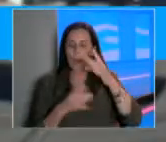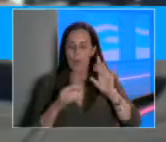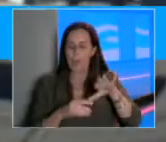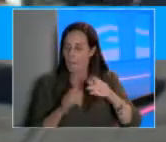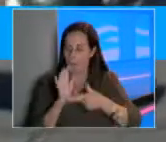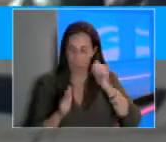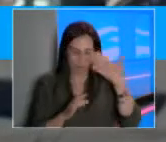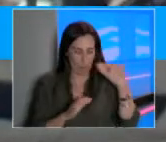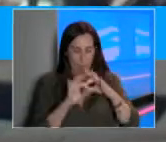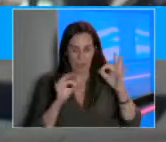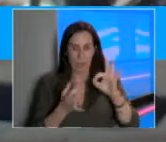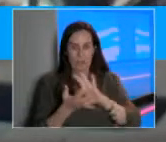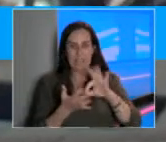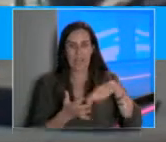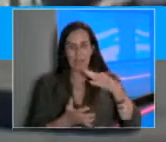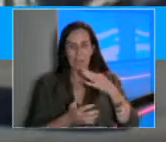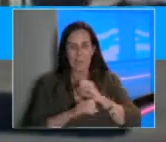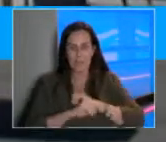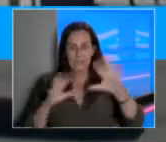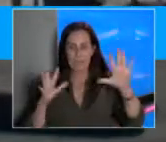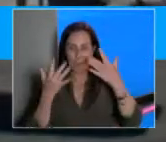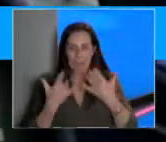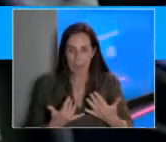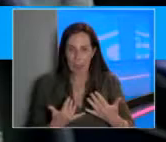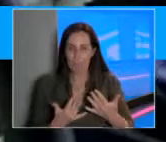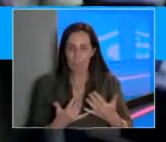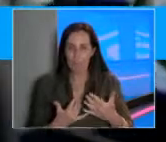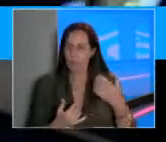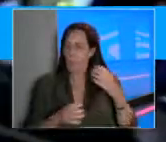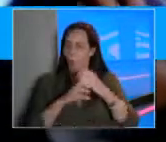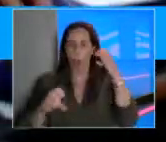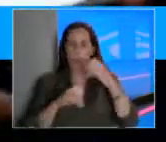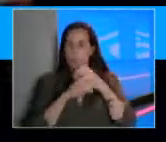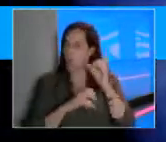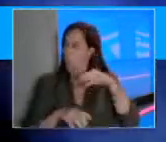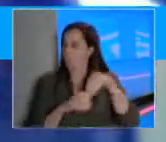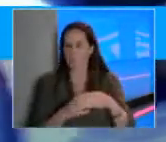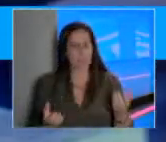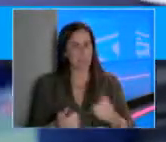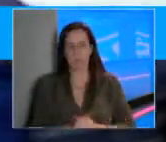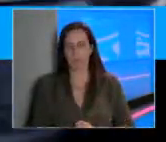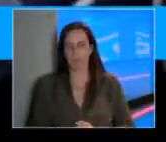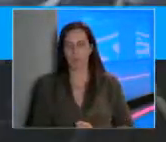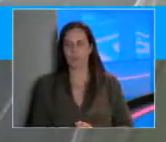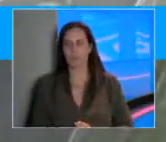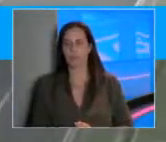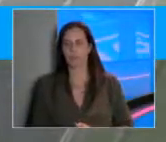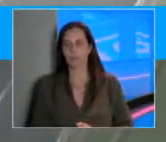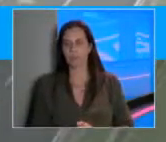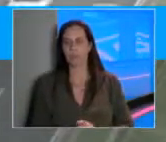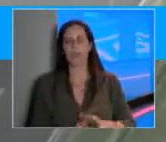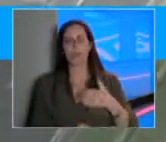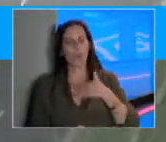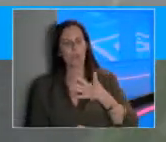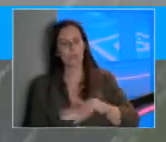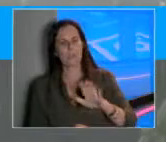בגל הראשון, כאשר משרד הבריאות פרסם את הנתונים שלו, תחבורה הציבורית כמעט ולא הייתה קיימת. טוב, ואנחנו רוצים אולי